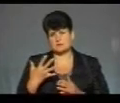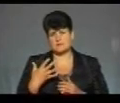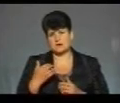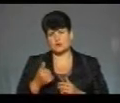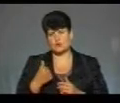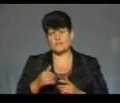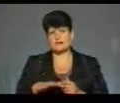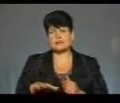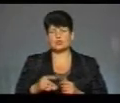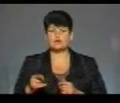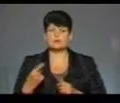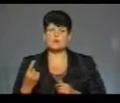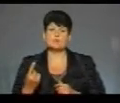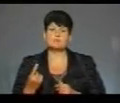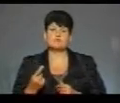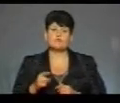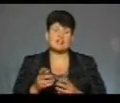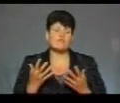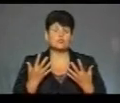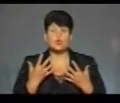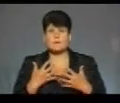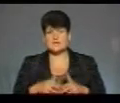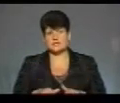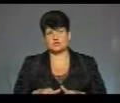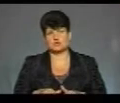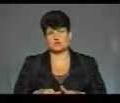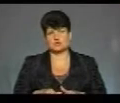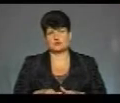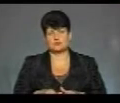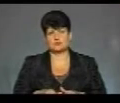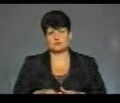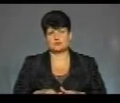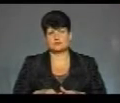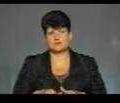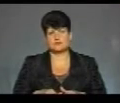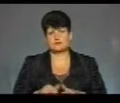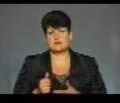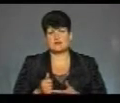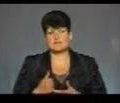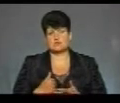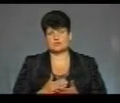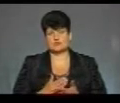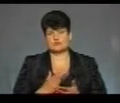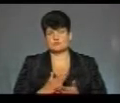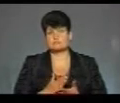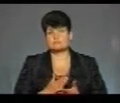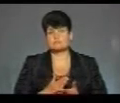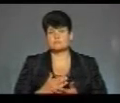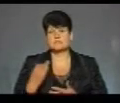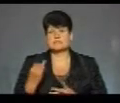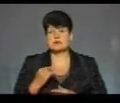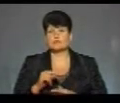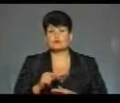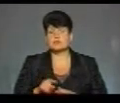території Тернопільської області, вони автоматично фактично проходять військову службу. Цікаво